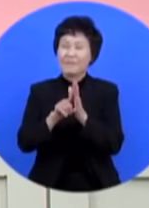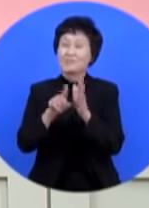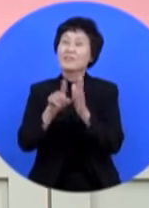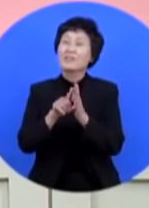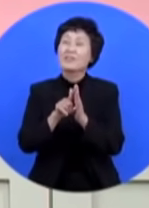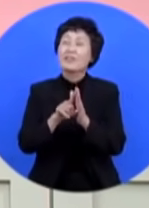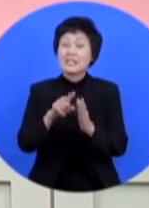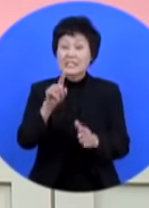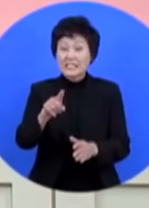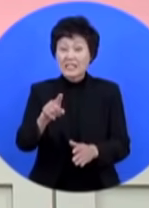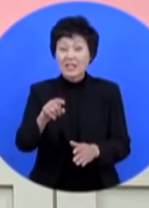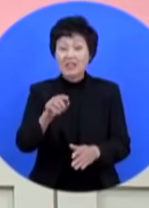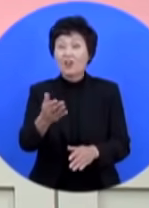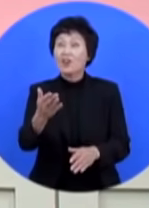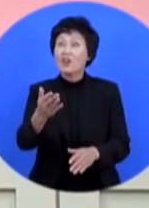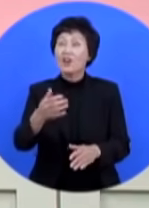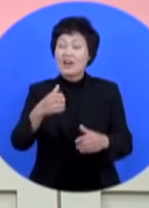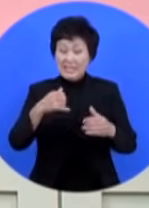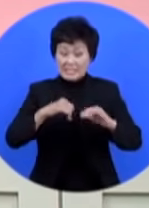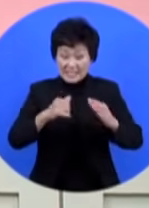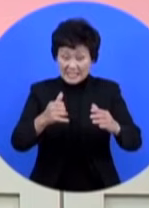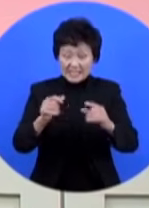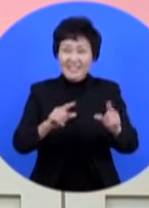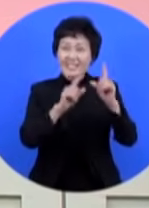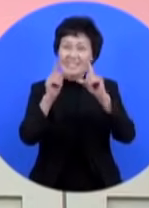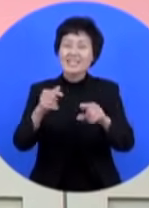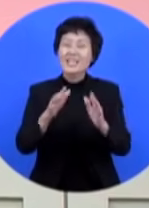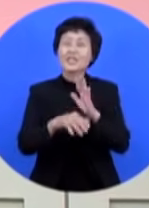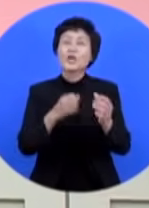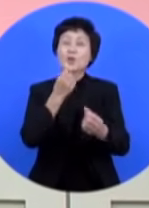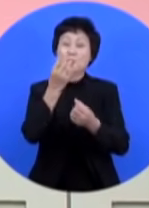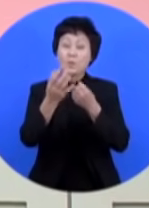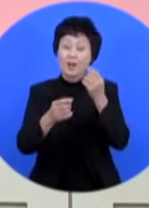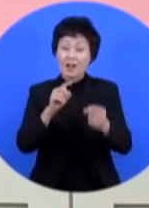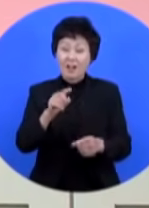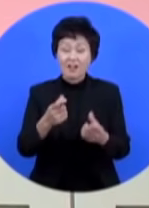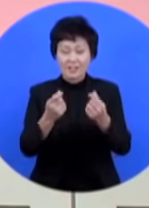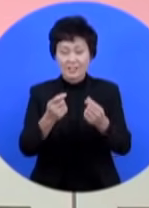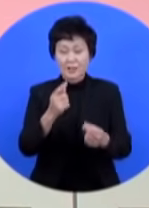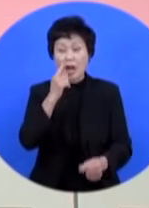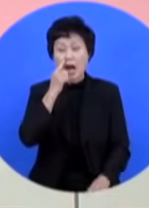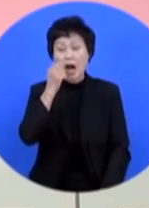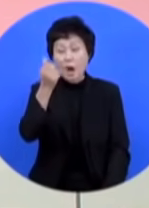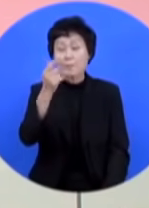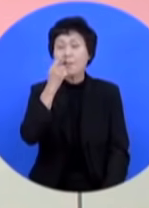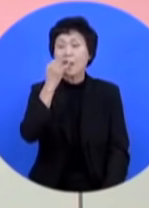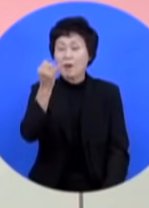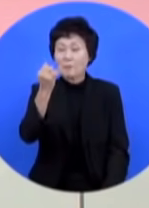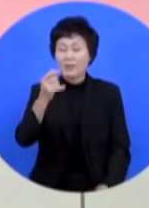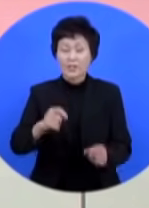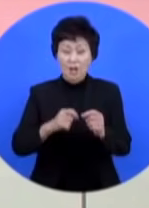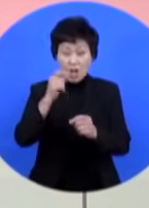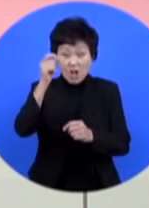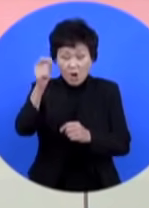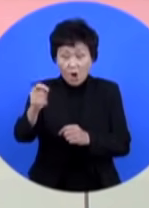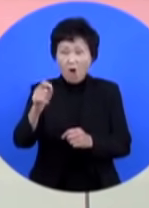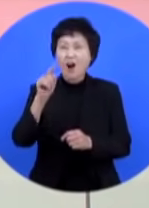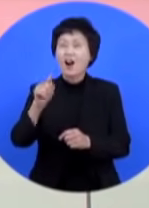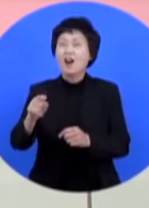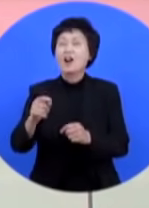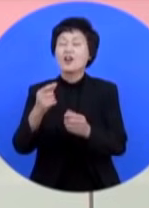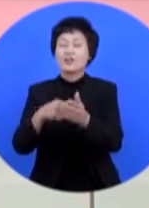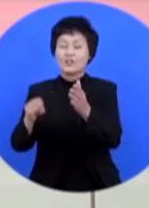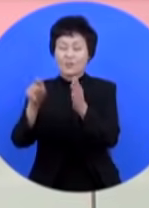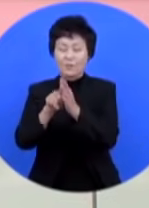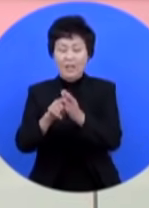고백한 것처럼 아버지와 어머니도 영원한 것을 위해 영원하지 않은 것을 포기하는